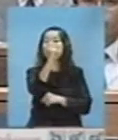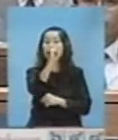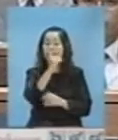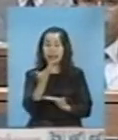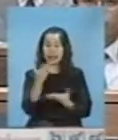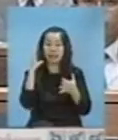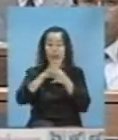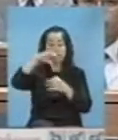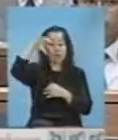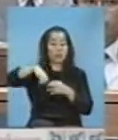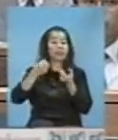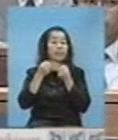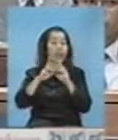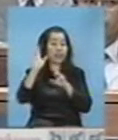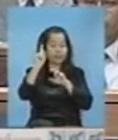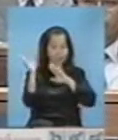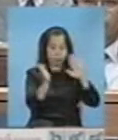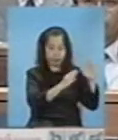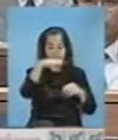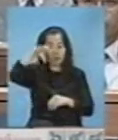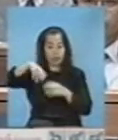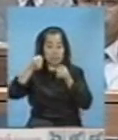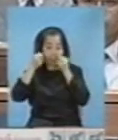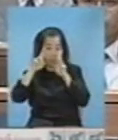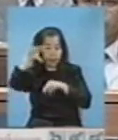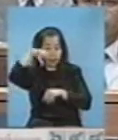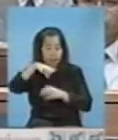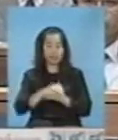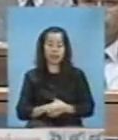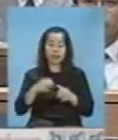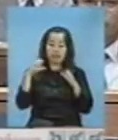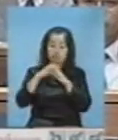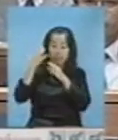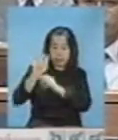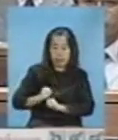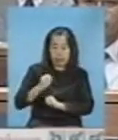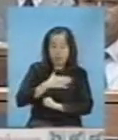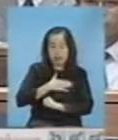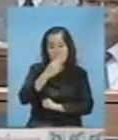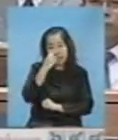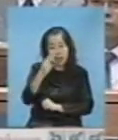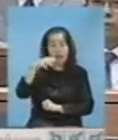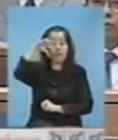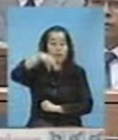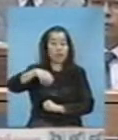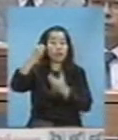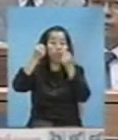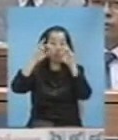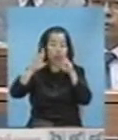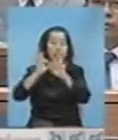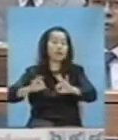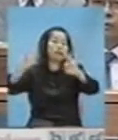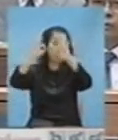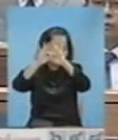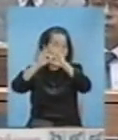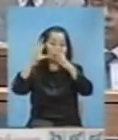ในเรื่ององค์กรอิสระครับพรรคประชาธิปัตย์เห็นว่าองค์กรอิสระเป็นเรื่องจำเป็น